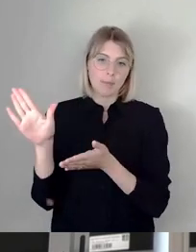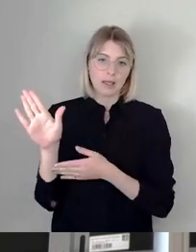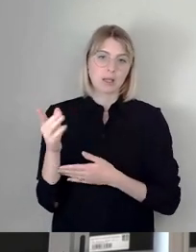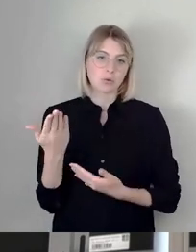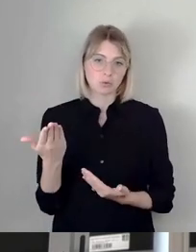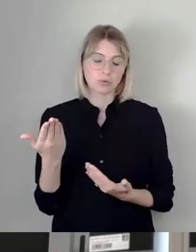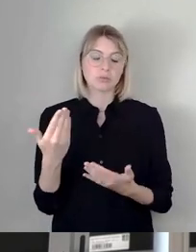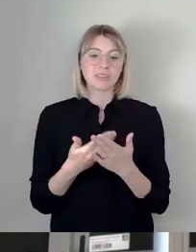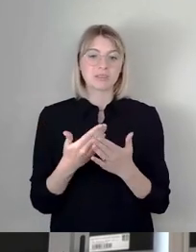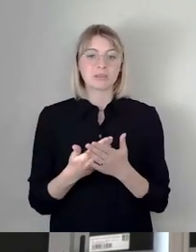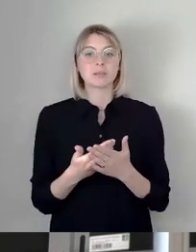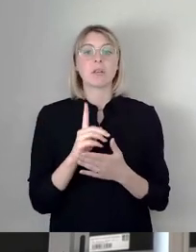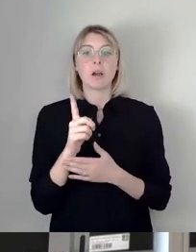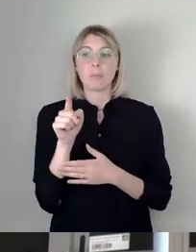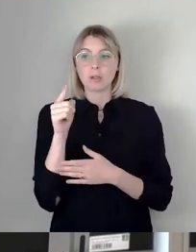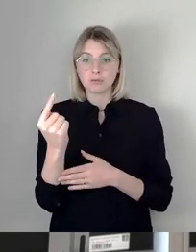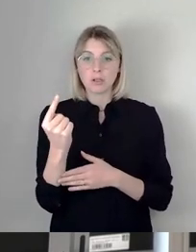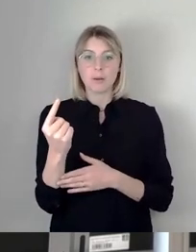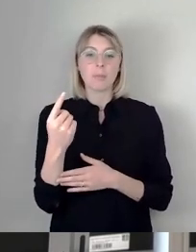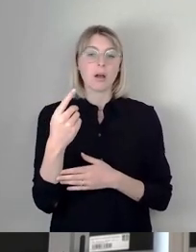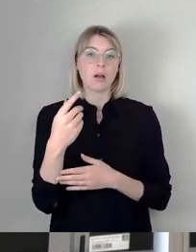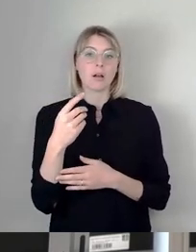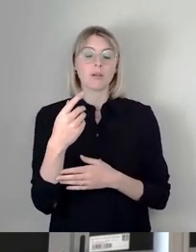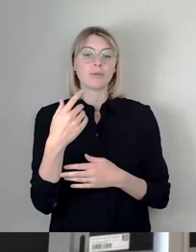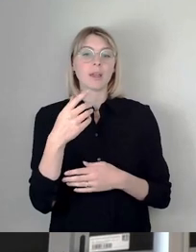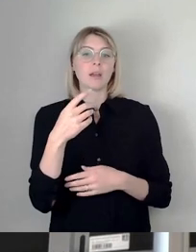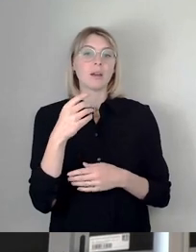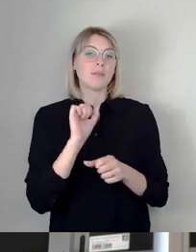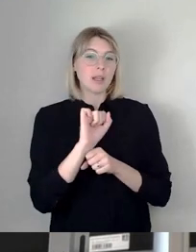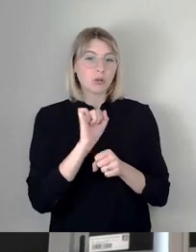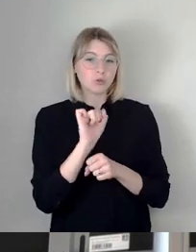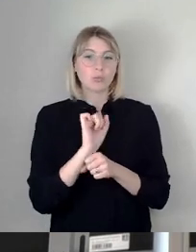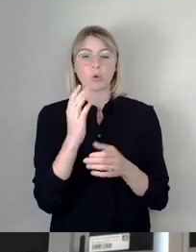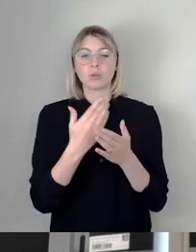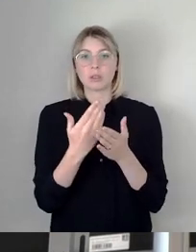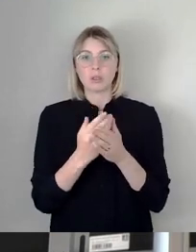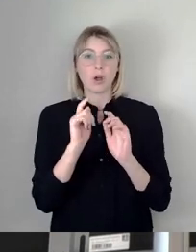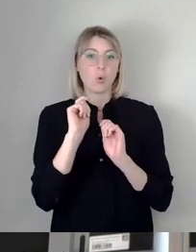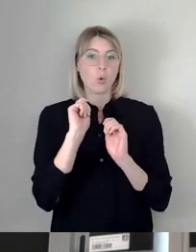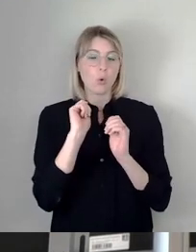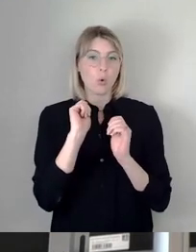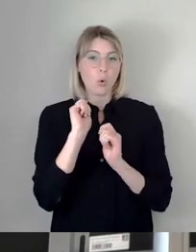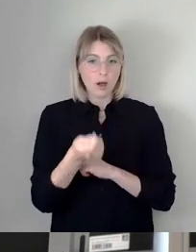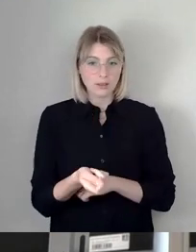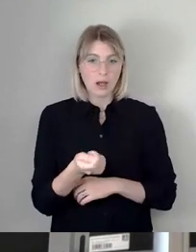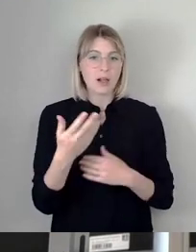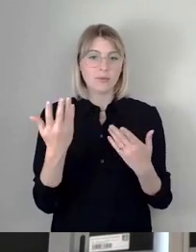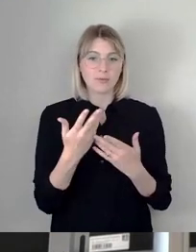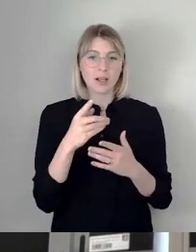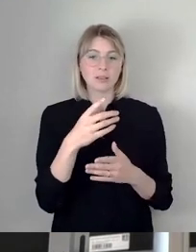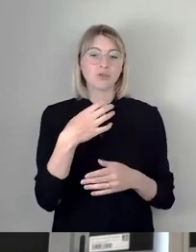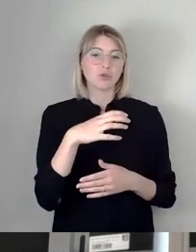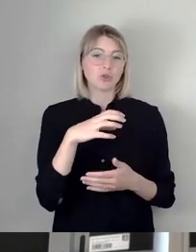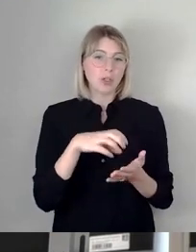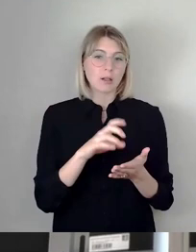ein und infolge der gerichtlichen Auseinandersetzung kam es zu dem Urteil, dass die Stadt diese verzwickte Situation in geeigneter Weise zu bereinigen